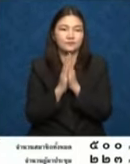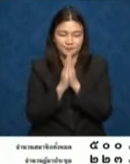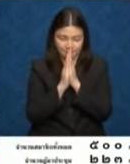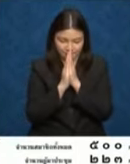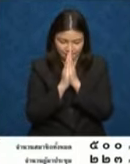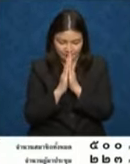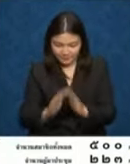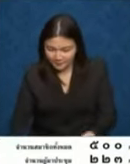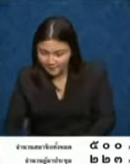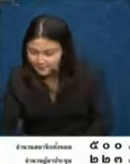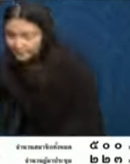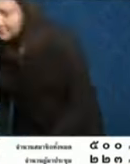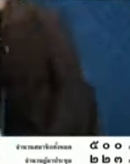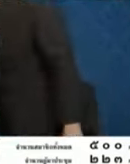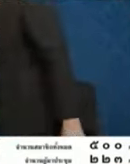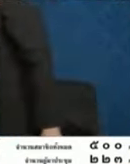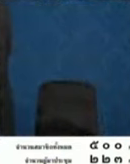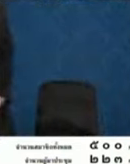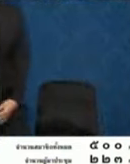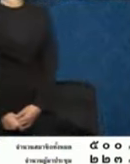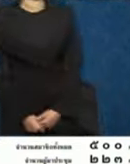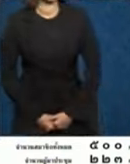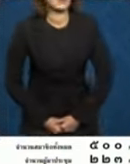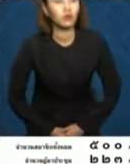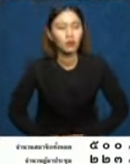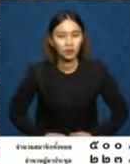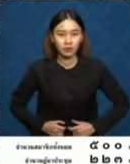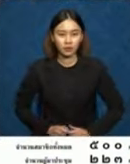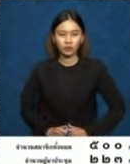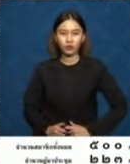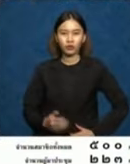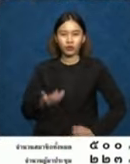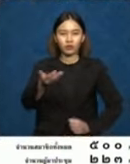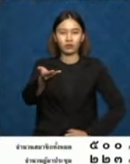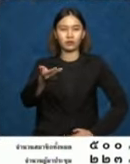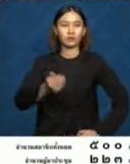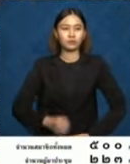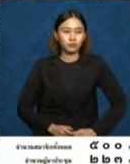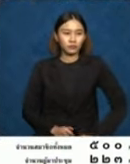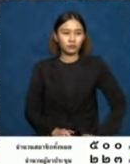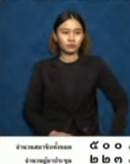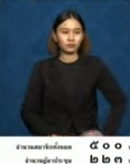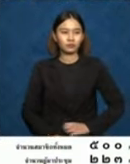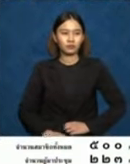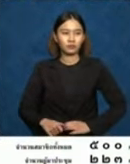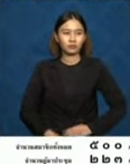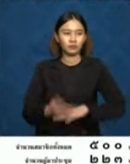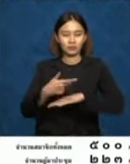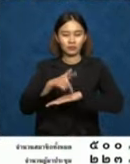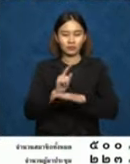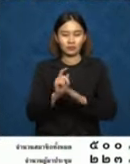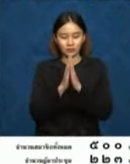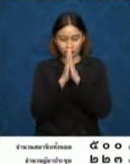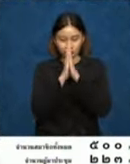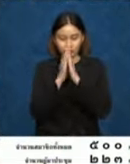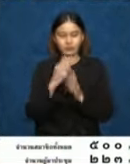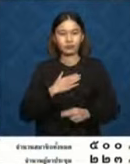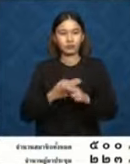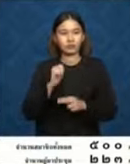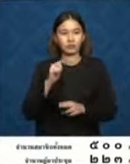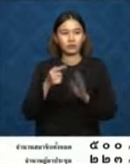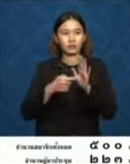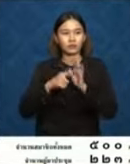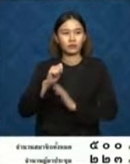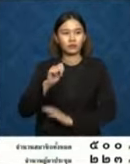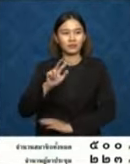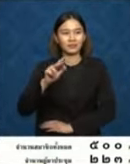ขอบคุณครับ ขอบคุณครับขอเชิญท่านณัฐพลโตวิจักชัยกุลครับ เรียนประธานสภาครับณัฐพลโตวิ